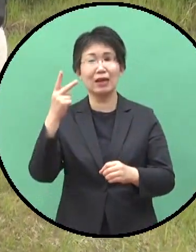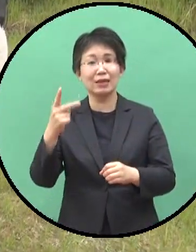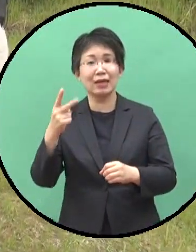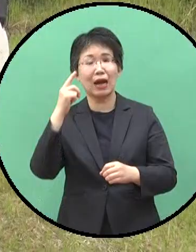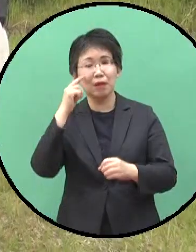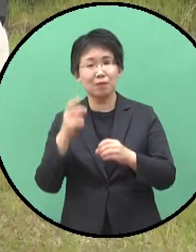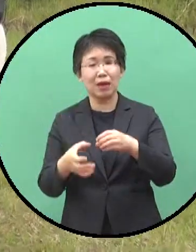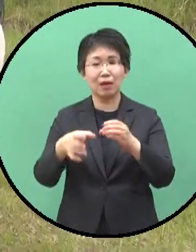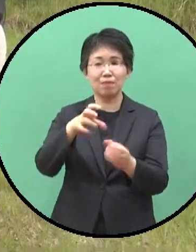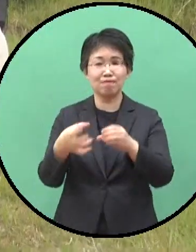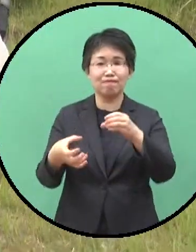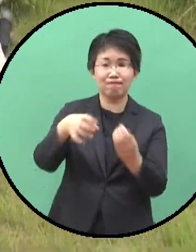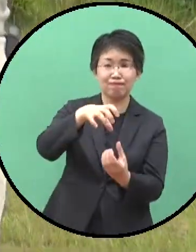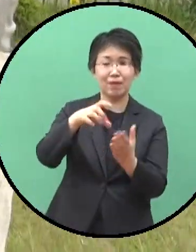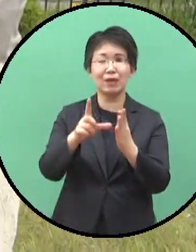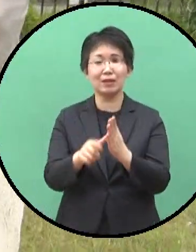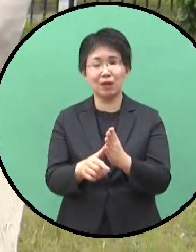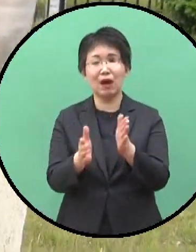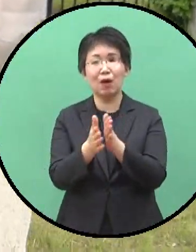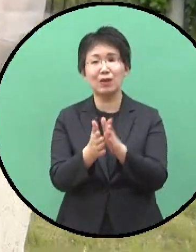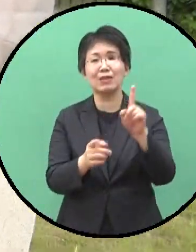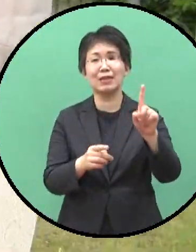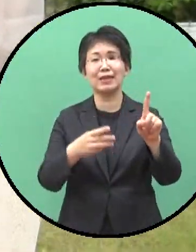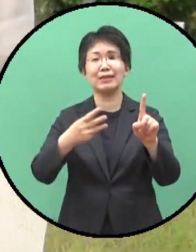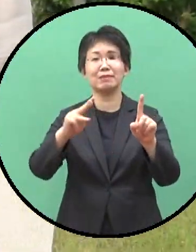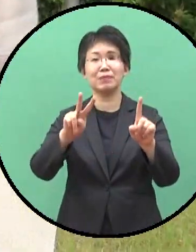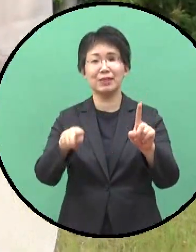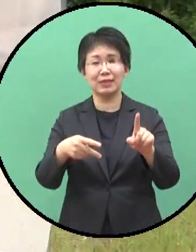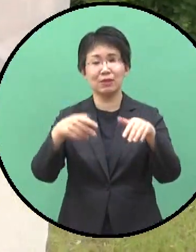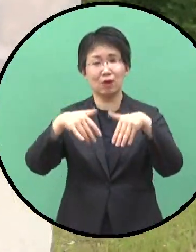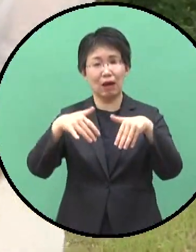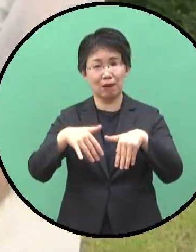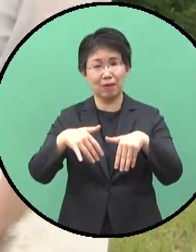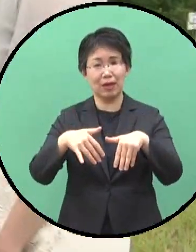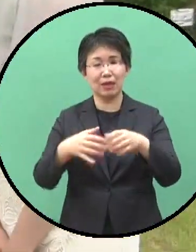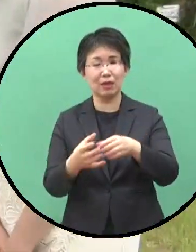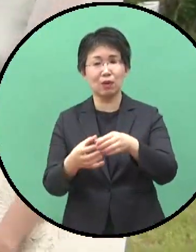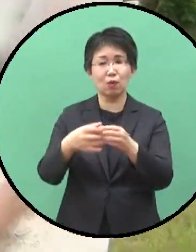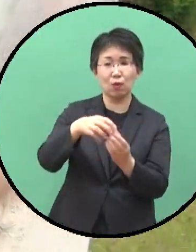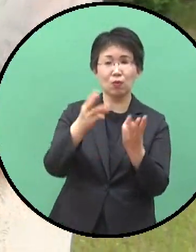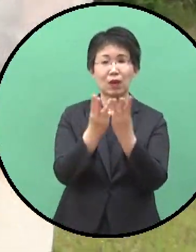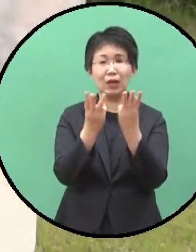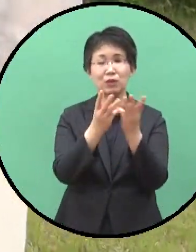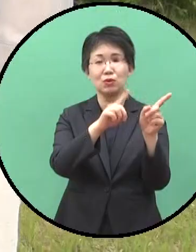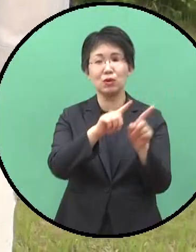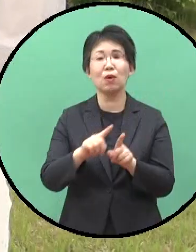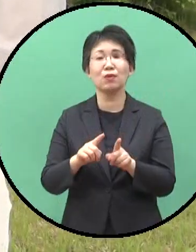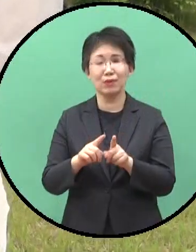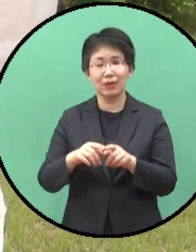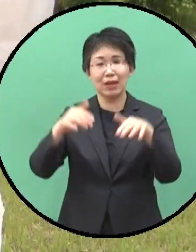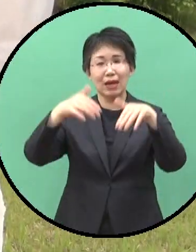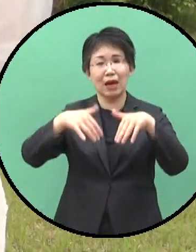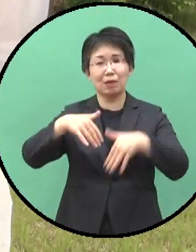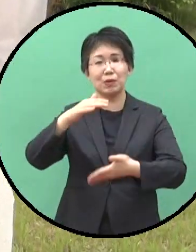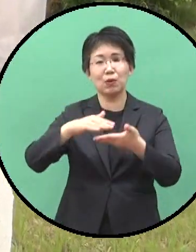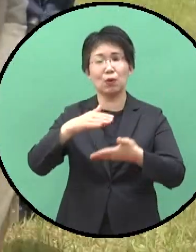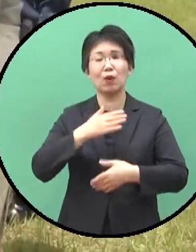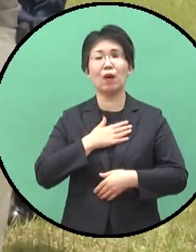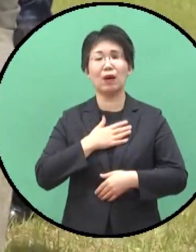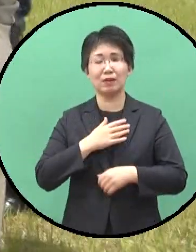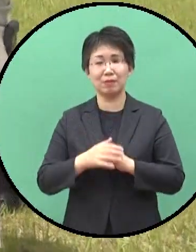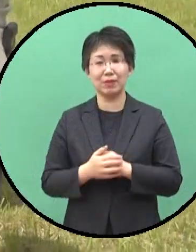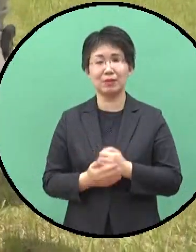0.5 ミリ倒れて2回倒れると1ミリといったような形で、点灯する回数で降水量を測っております